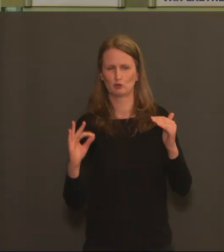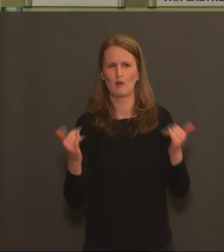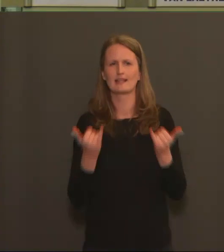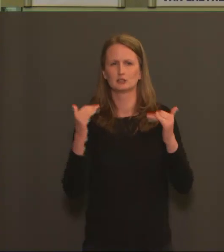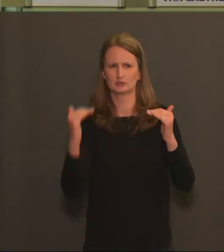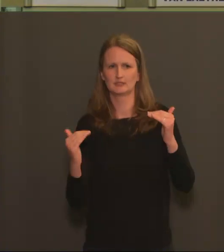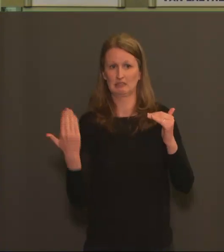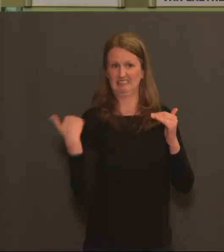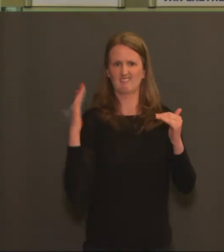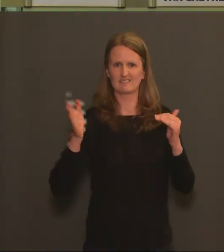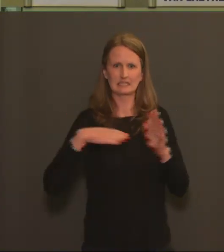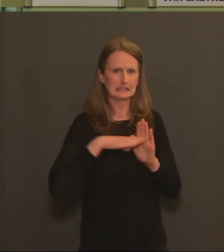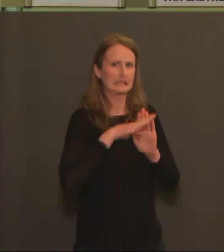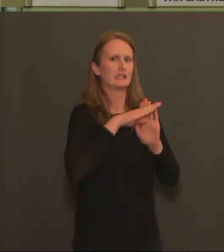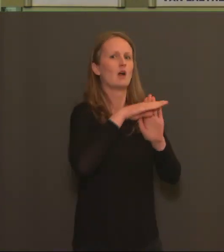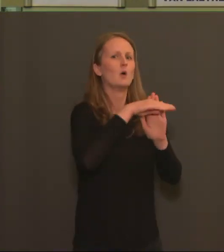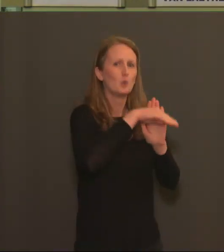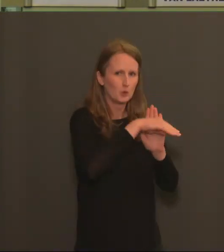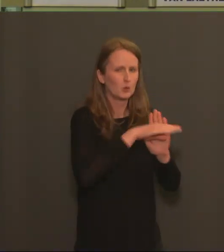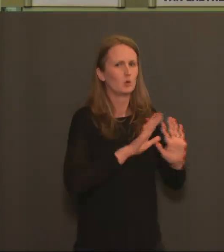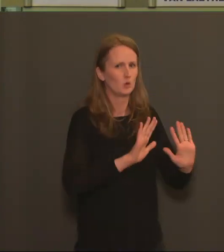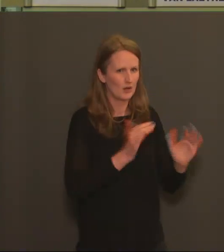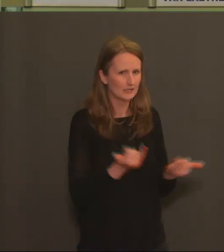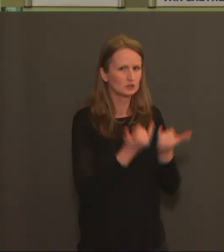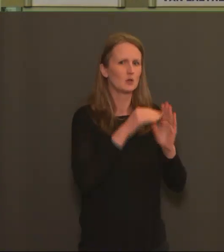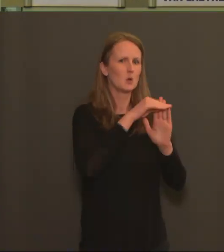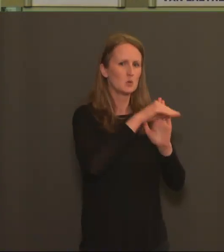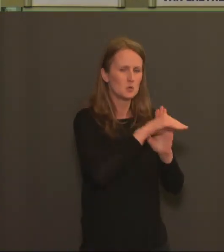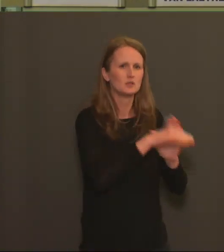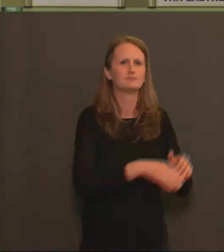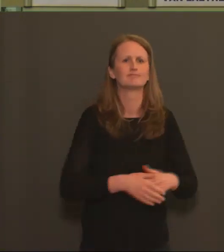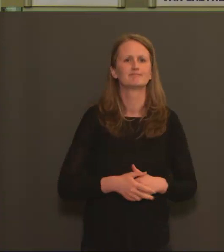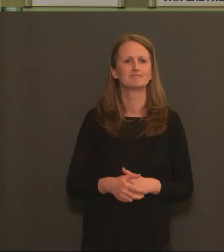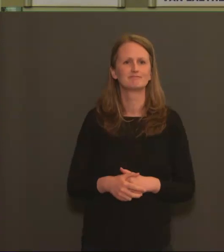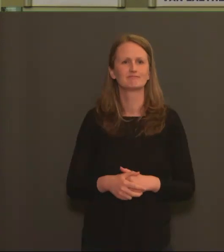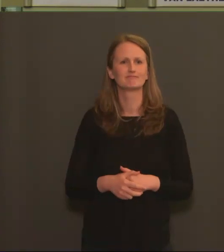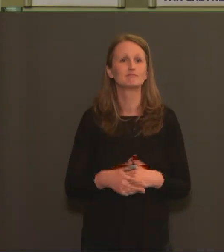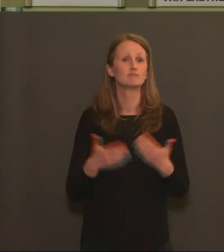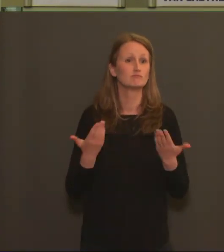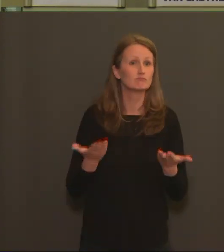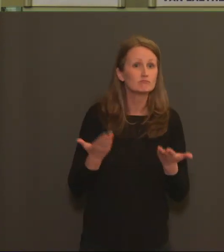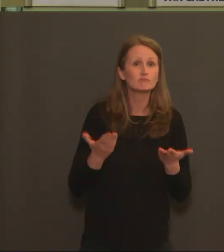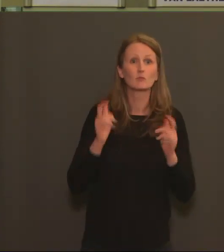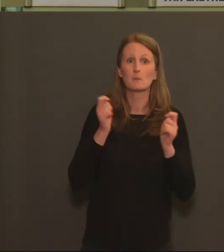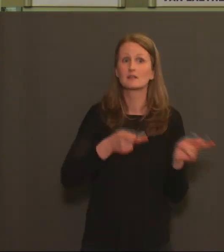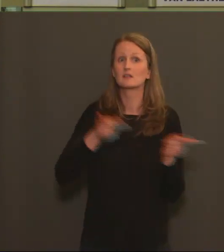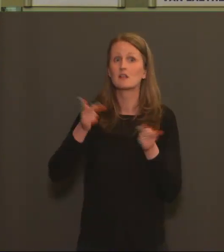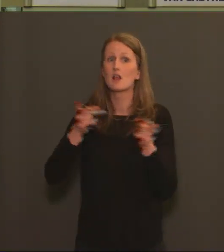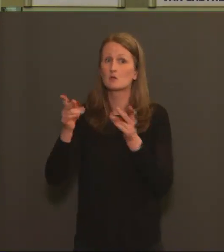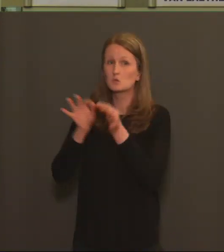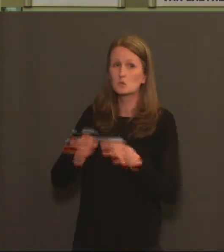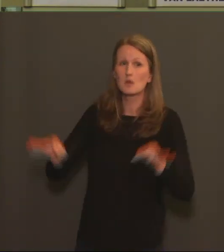connues. Nous avons actuellement un nombre de nouvelles hospitalisations qui tournent autour des 150 par jour.